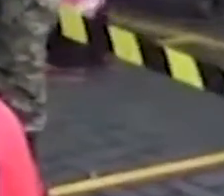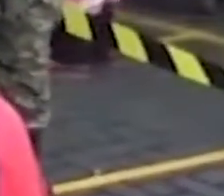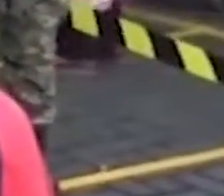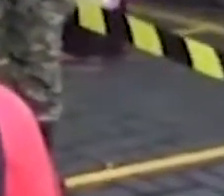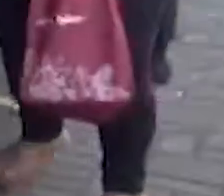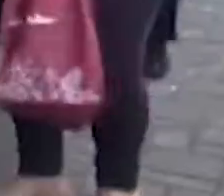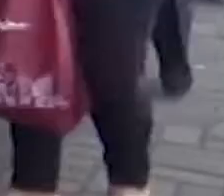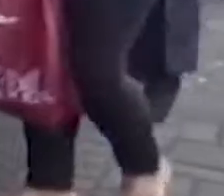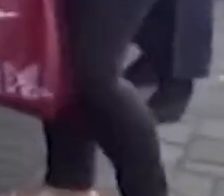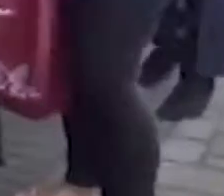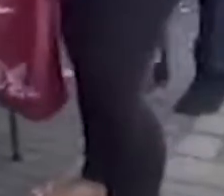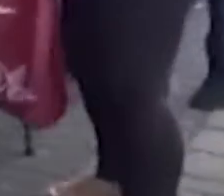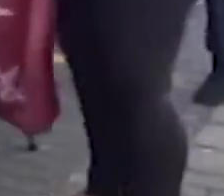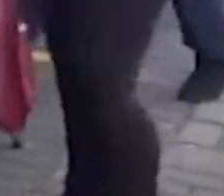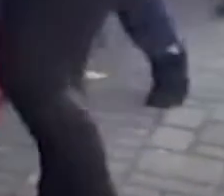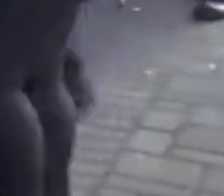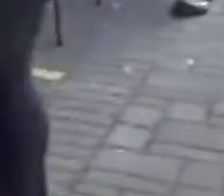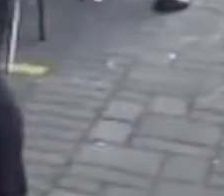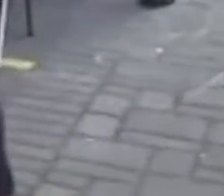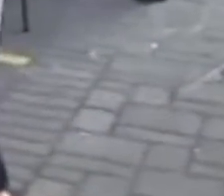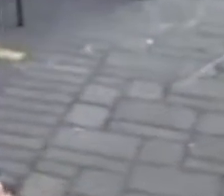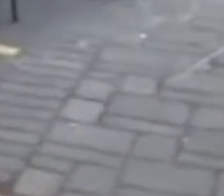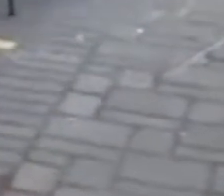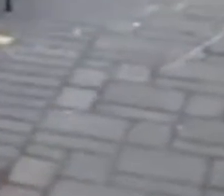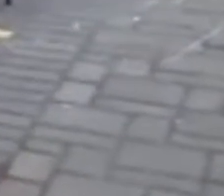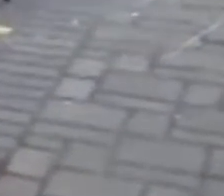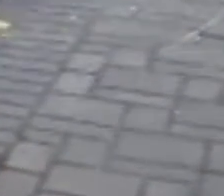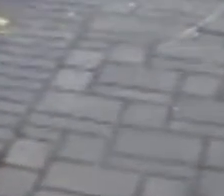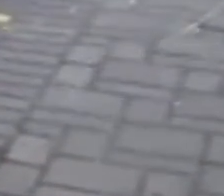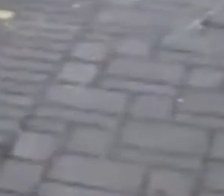mengatur antrean untuk mencegah terjadinya kerumunan.